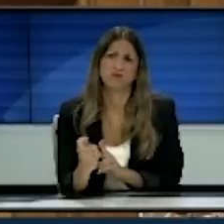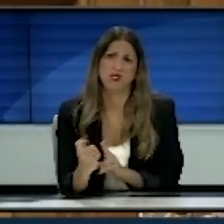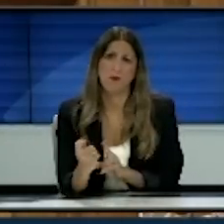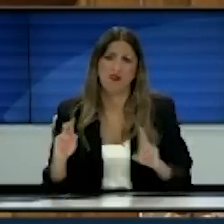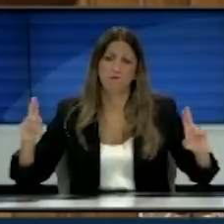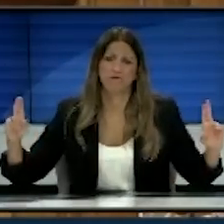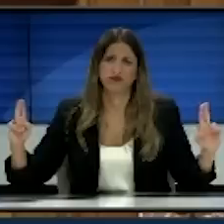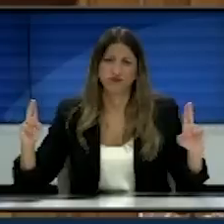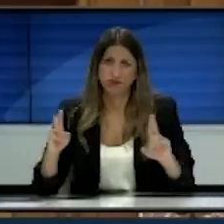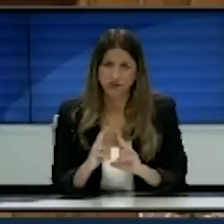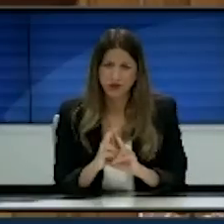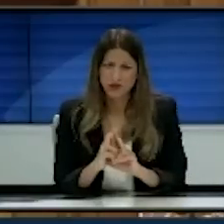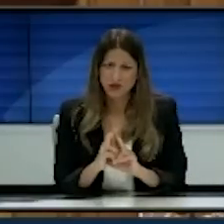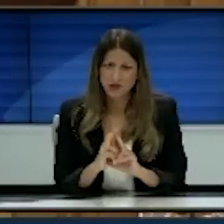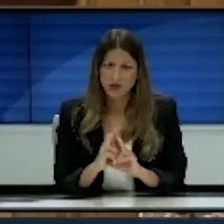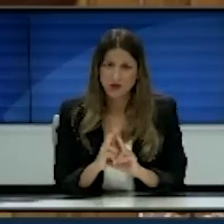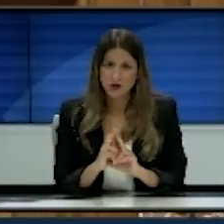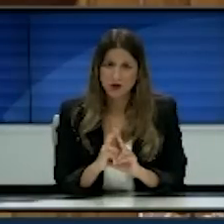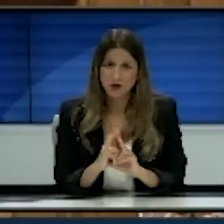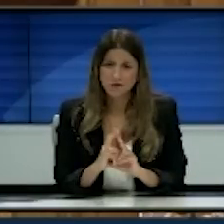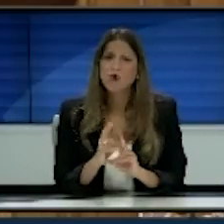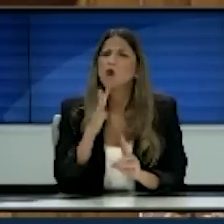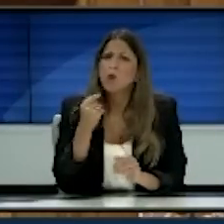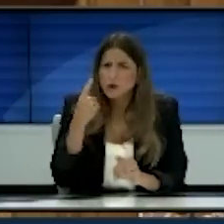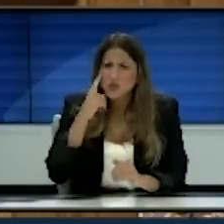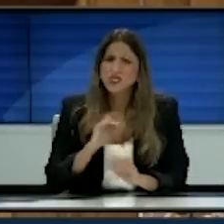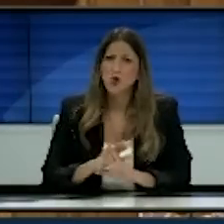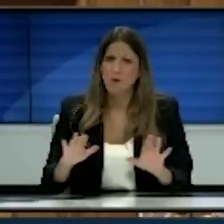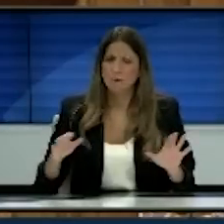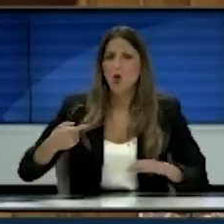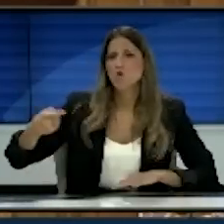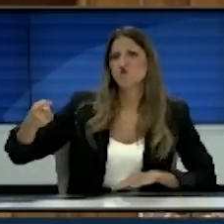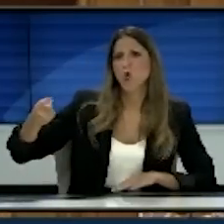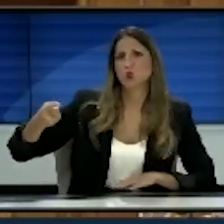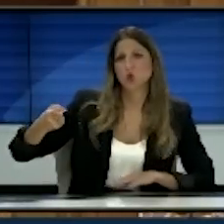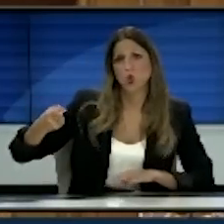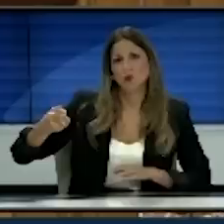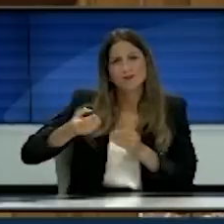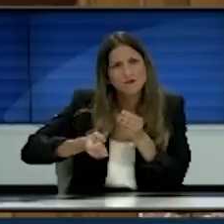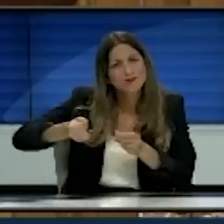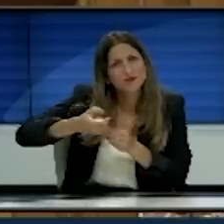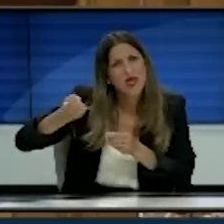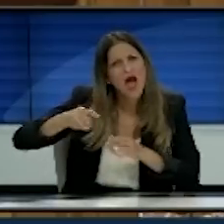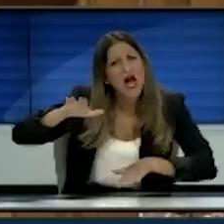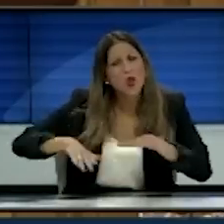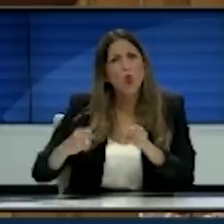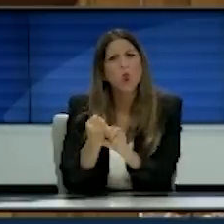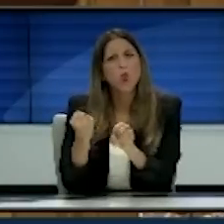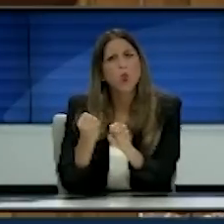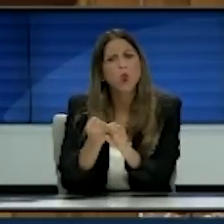με βάση και τη διεθνή και την ελληνική εμπειρία. Τα ποσοστά αναπλήρωσης με βάση τα έτη